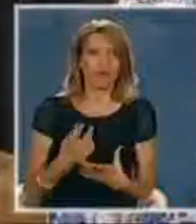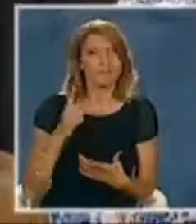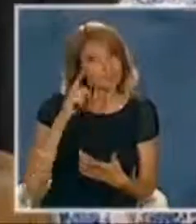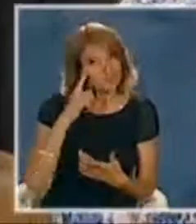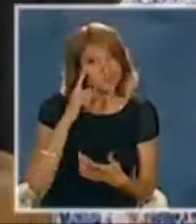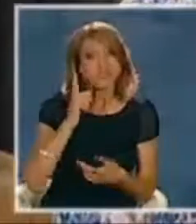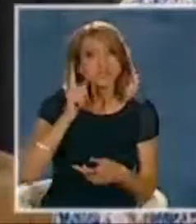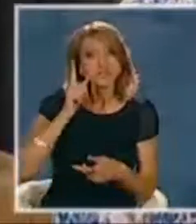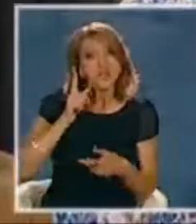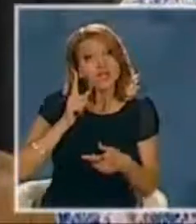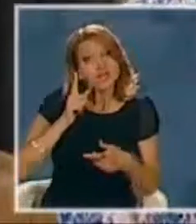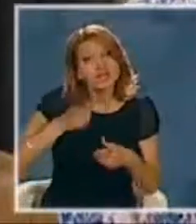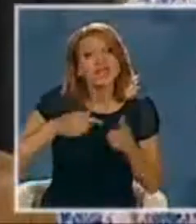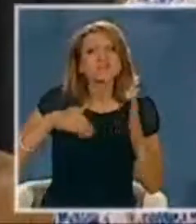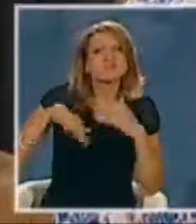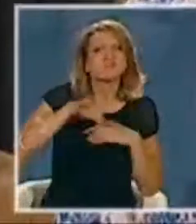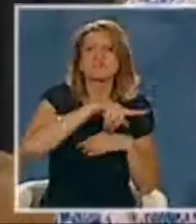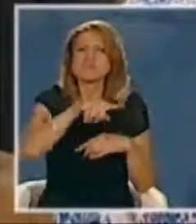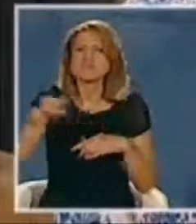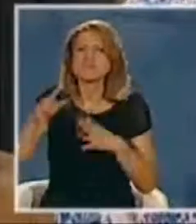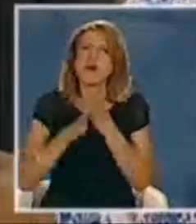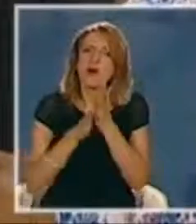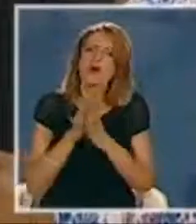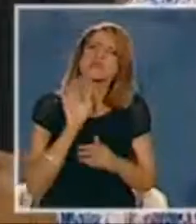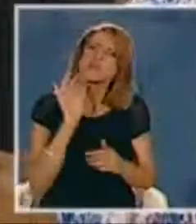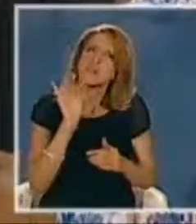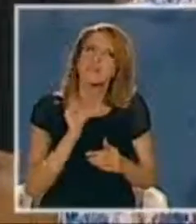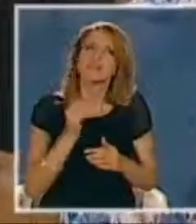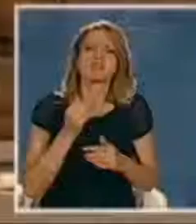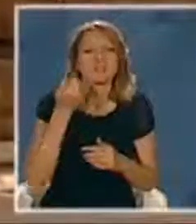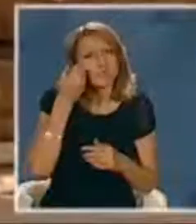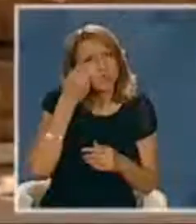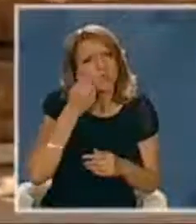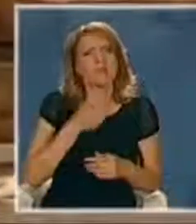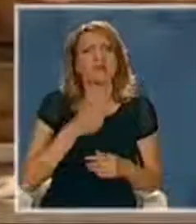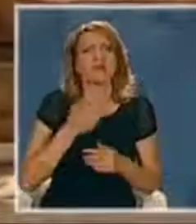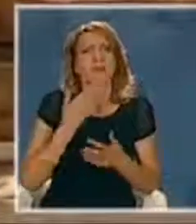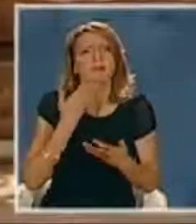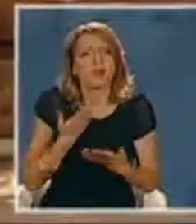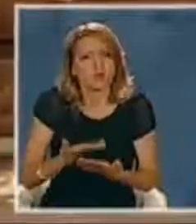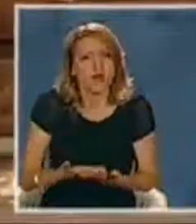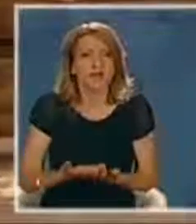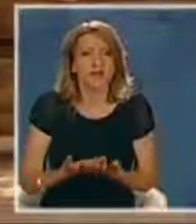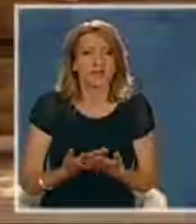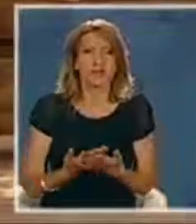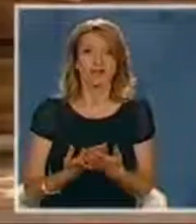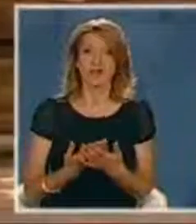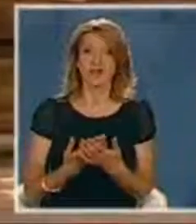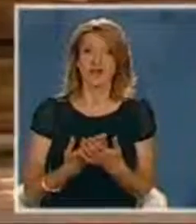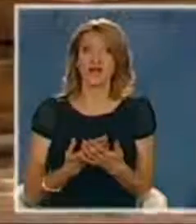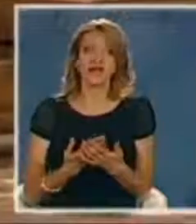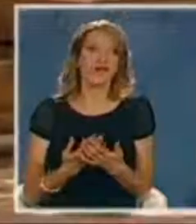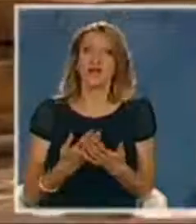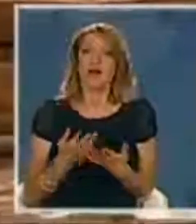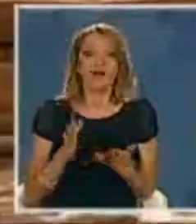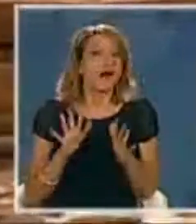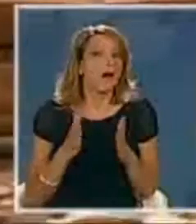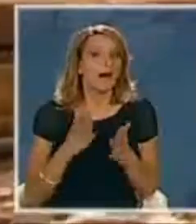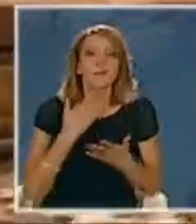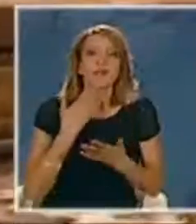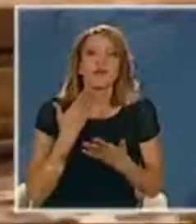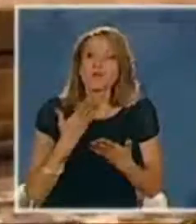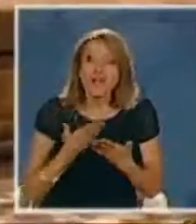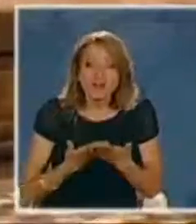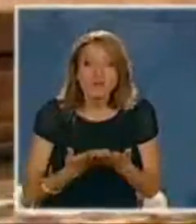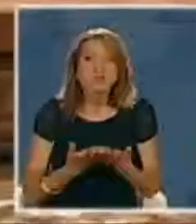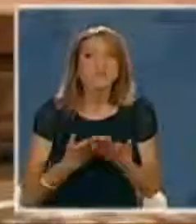трябва да бъдат благородни и трябва да благодарят, дори с думи. Всъщност сега се замислям, че благодарността е някаква си схема за